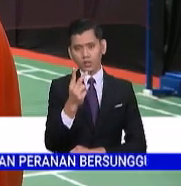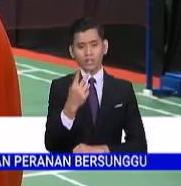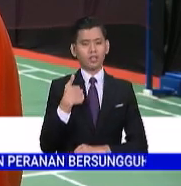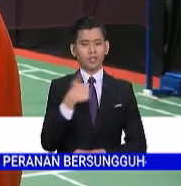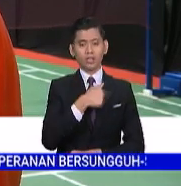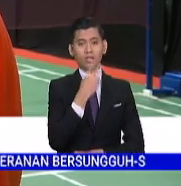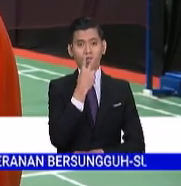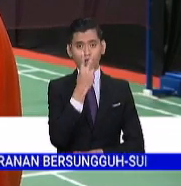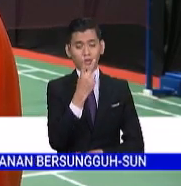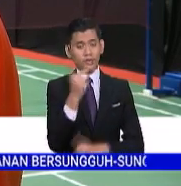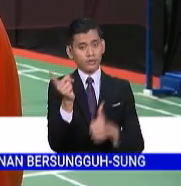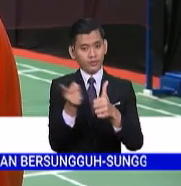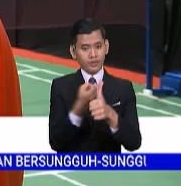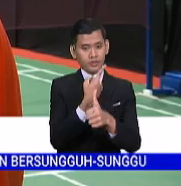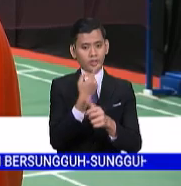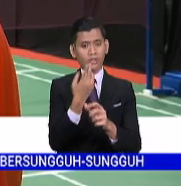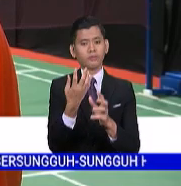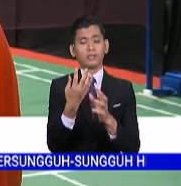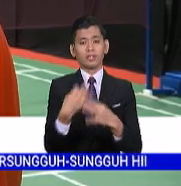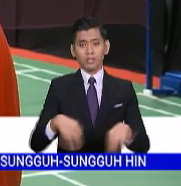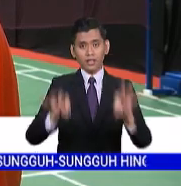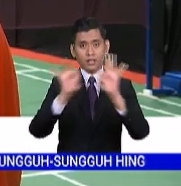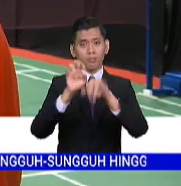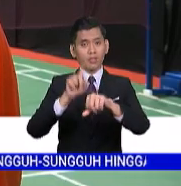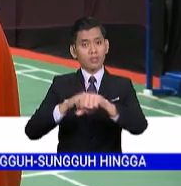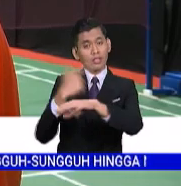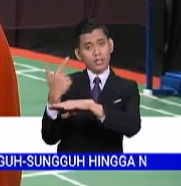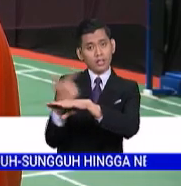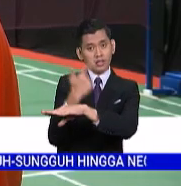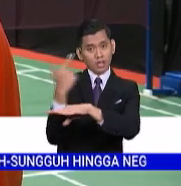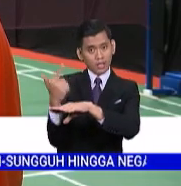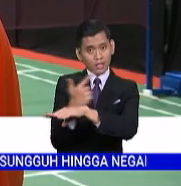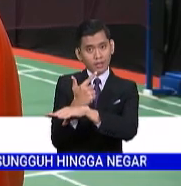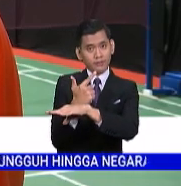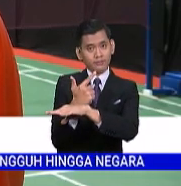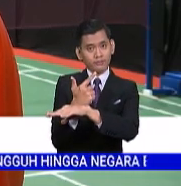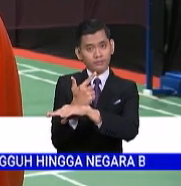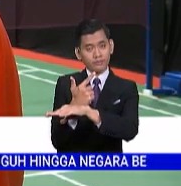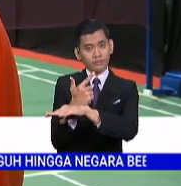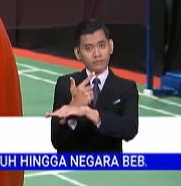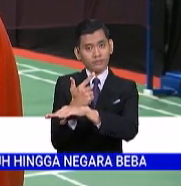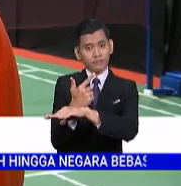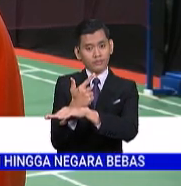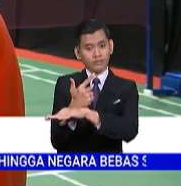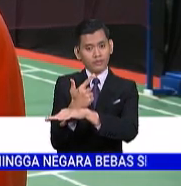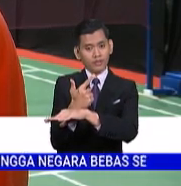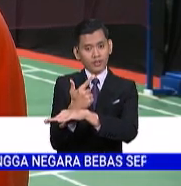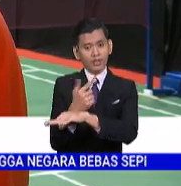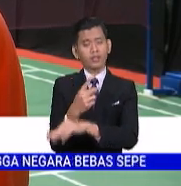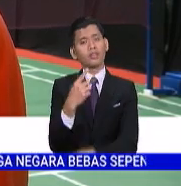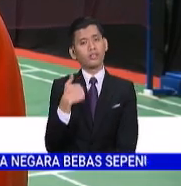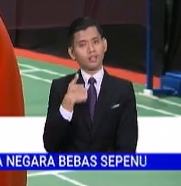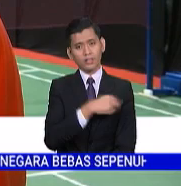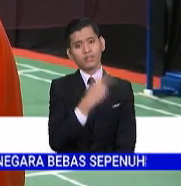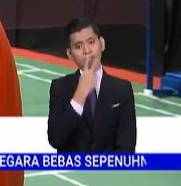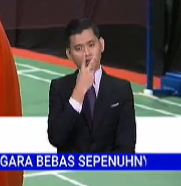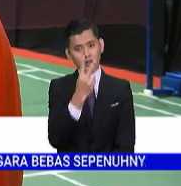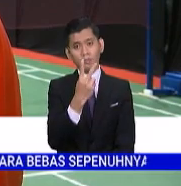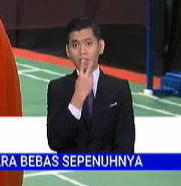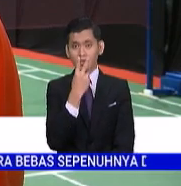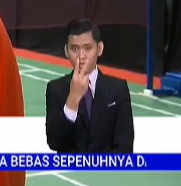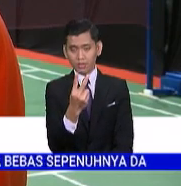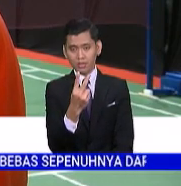gitu. Terutama dalam hal training atau apa beberapa hari ini, step by step dulu, gitu. Yang